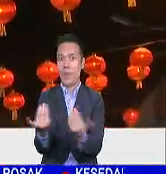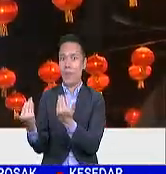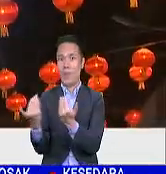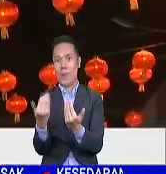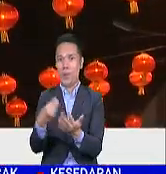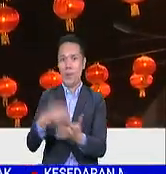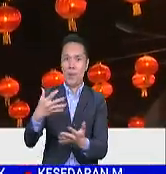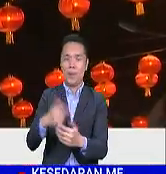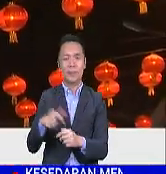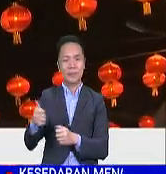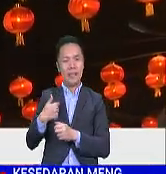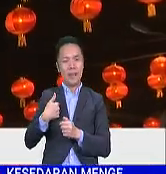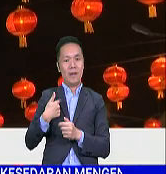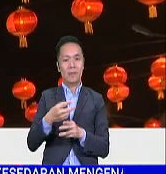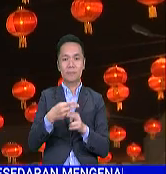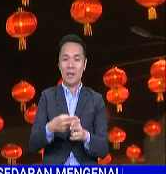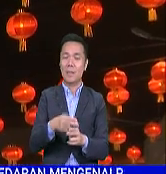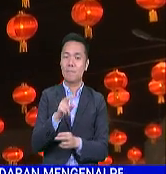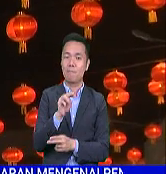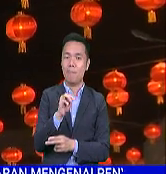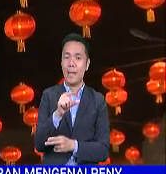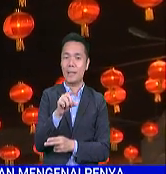Magdalena Depol, RTM.